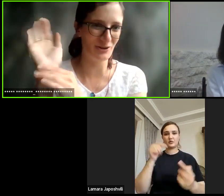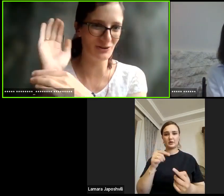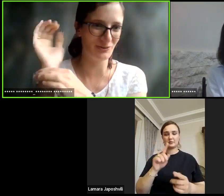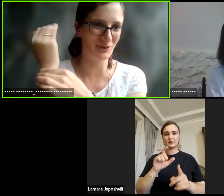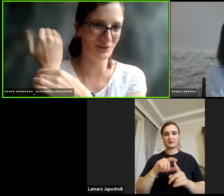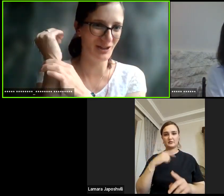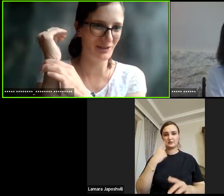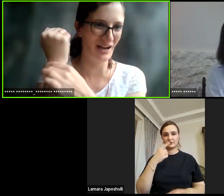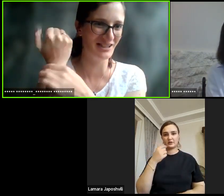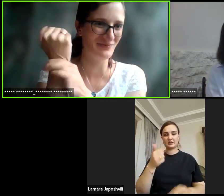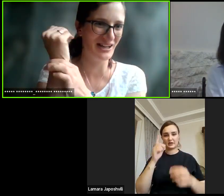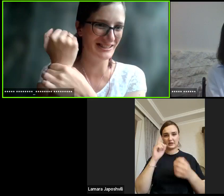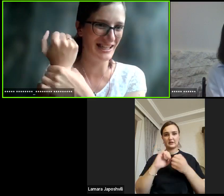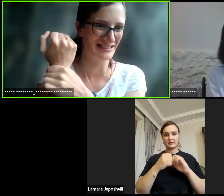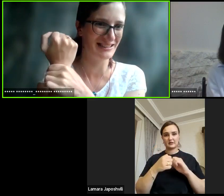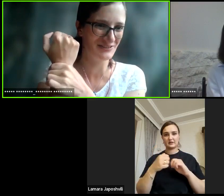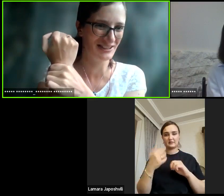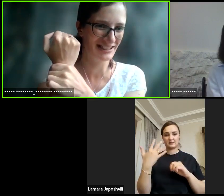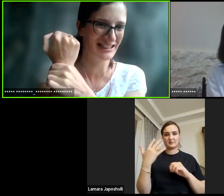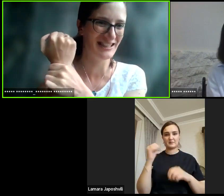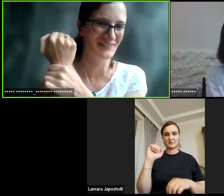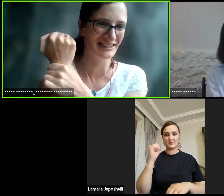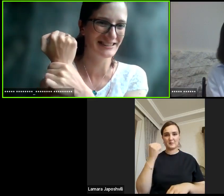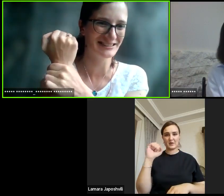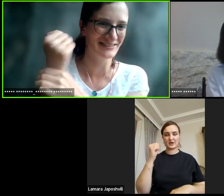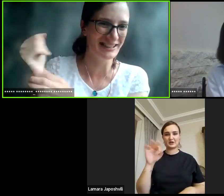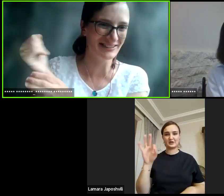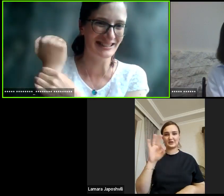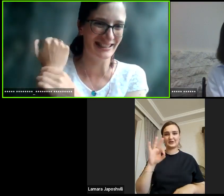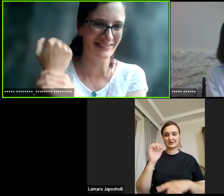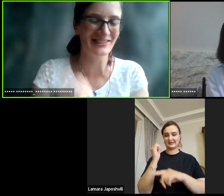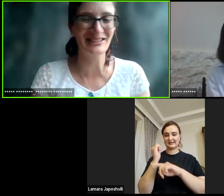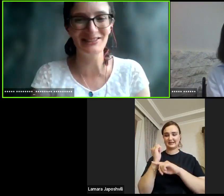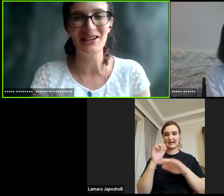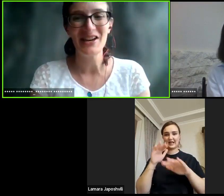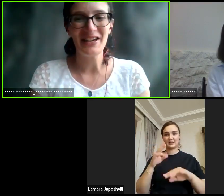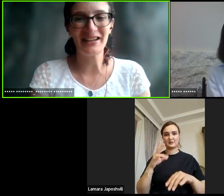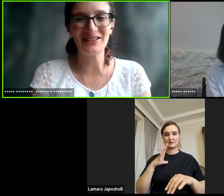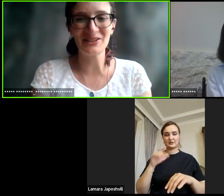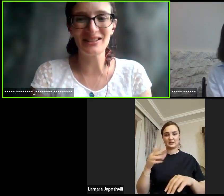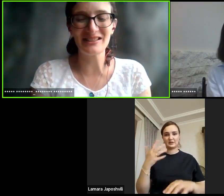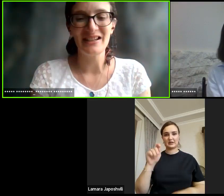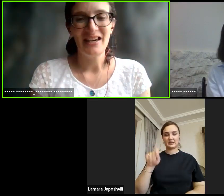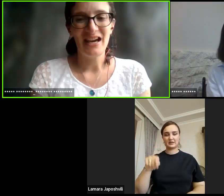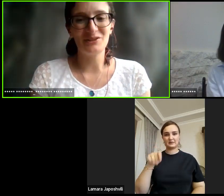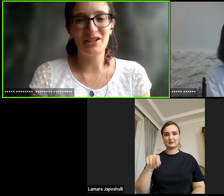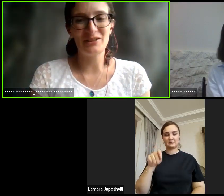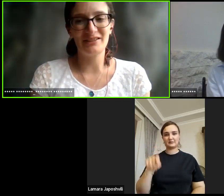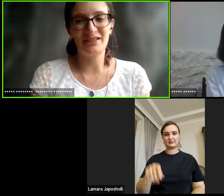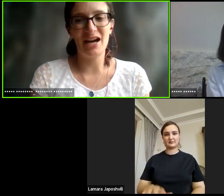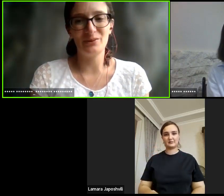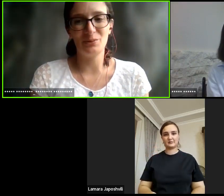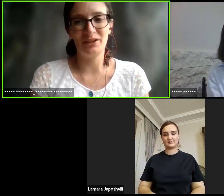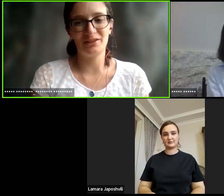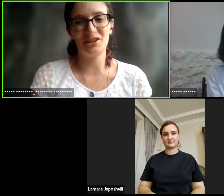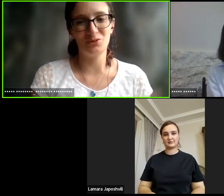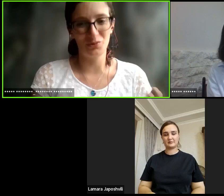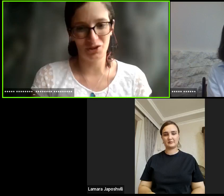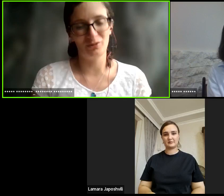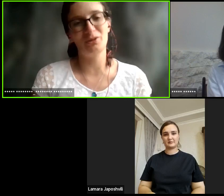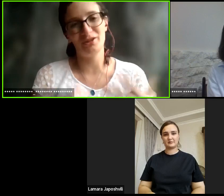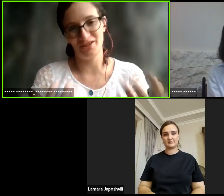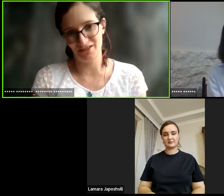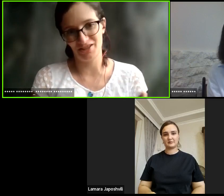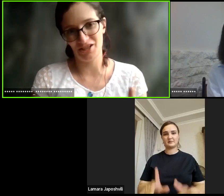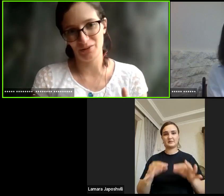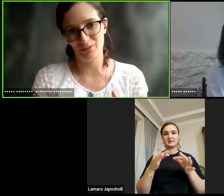კარგად ავიმახსოვრეთ თქონი, რომ აი მაჯისაა, სადაც ვიკეთეთ ამ ადგილზე უნდა იყოს სახელური ხელჯოხი. ანუ შეგვიძლია ეს თავისუფლად ხშირად